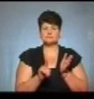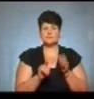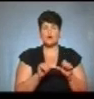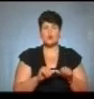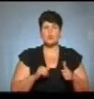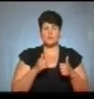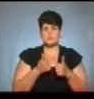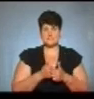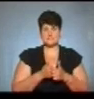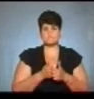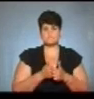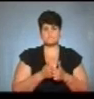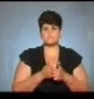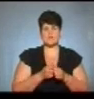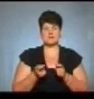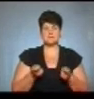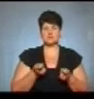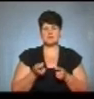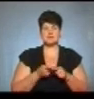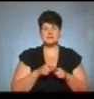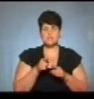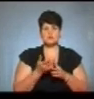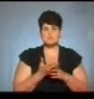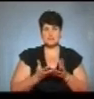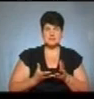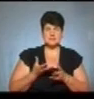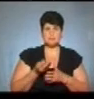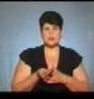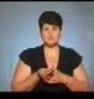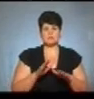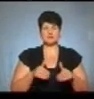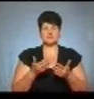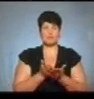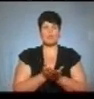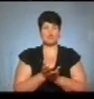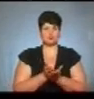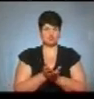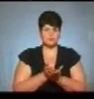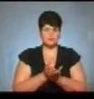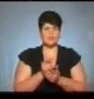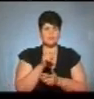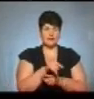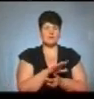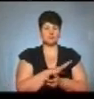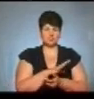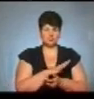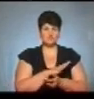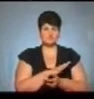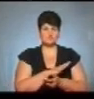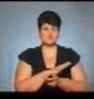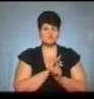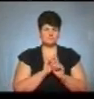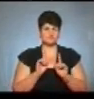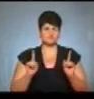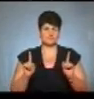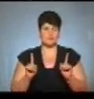комісія за, скажімо, адміністрування цієї субсидії сплачувалася надавачем послуг. І там були певні нюанси,